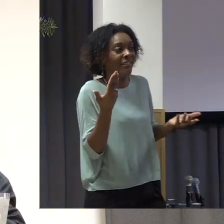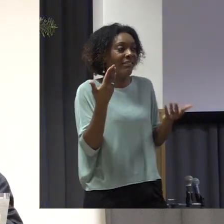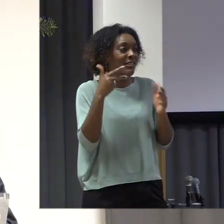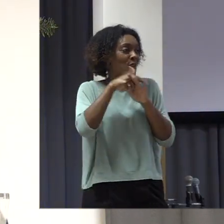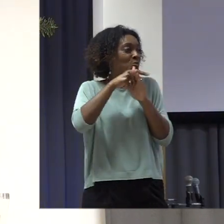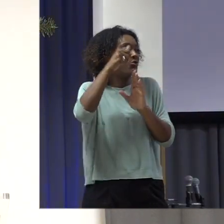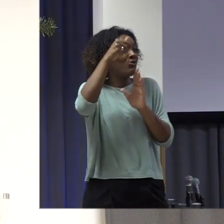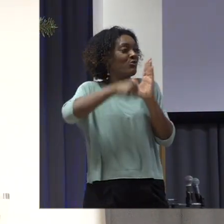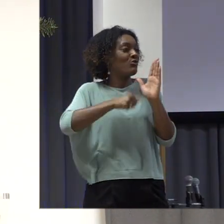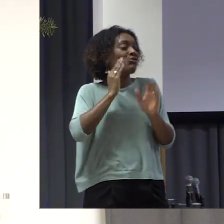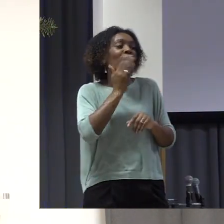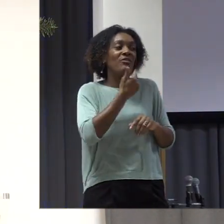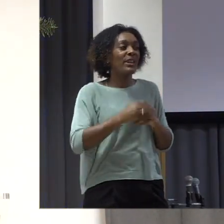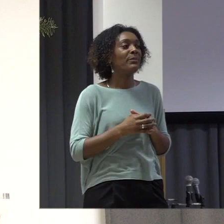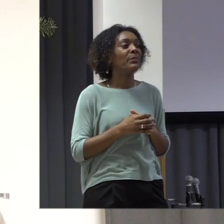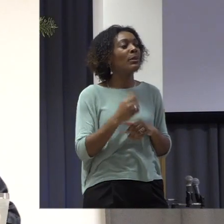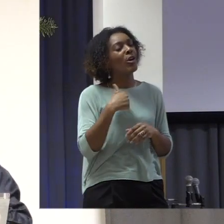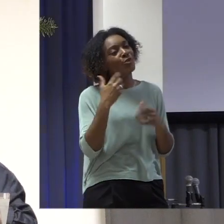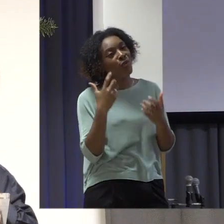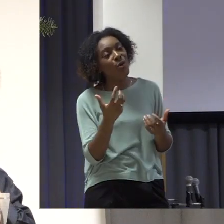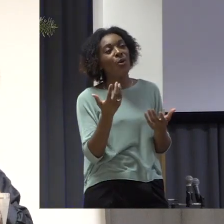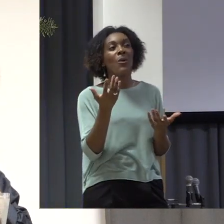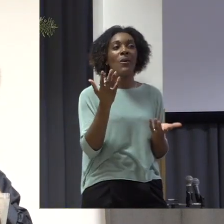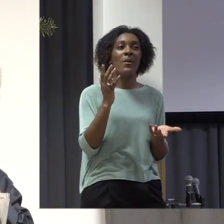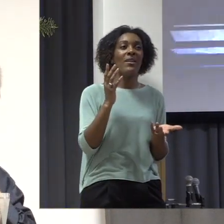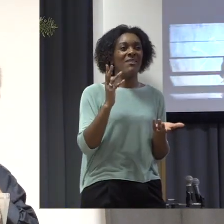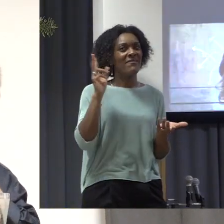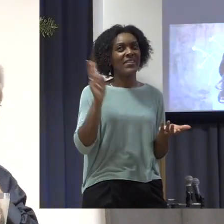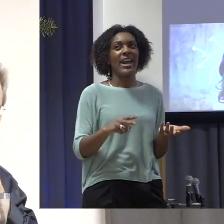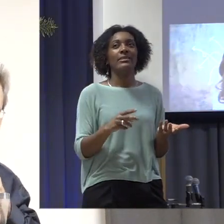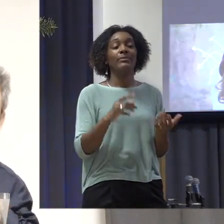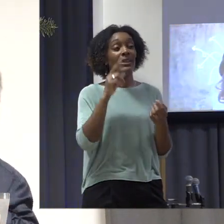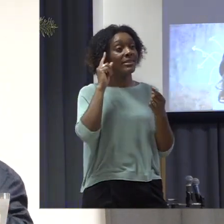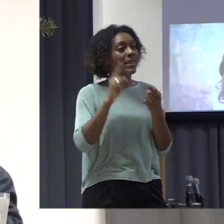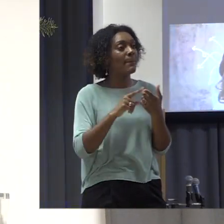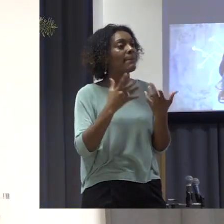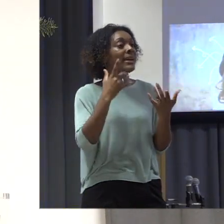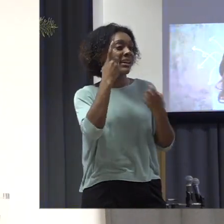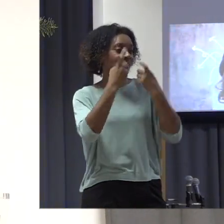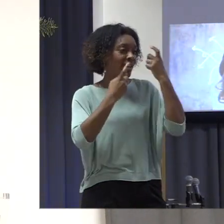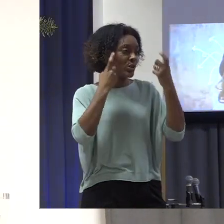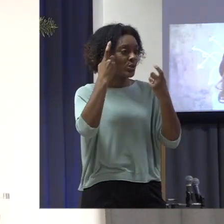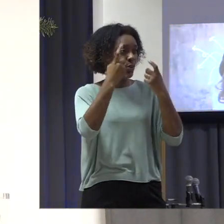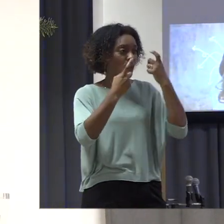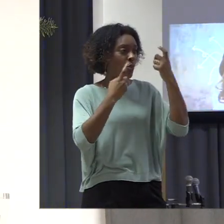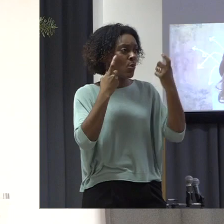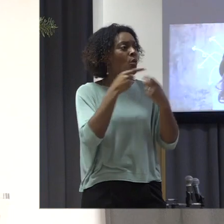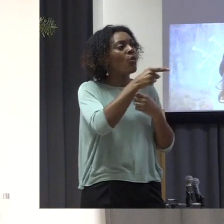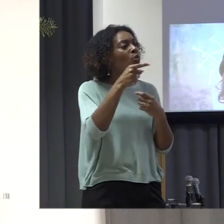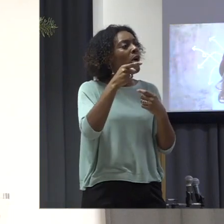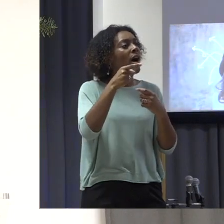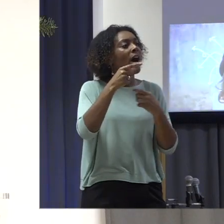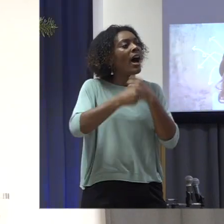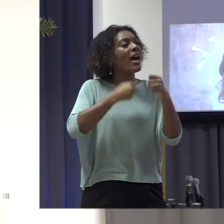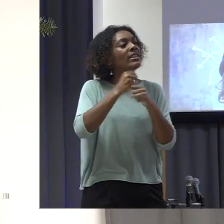janvier. Et je voulais commencer en partant vraiment de cette réflexion. Quel est le bilan que nous pouvons faire